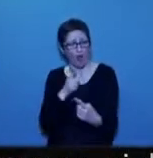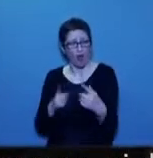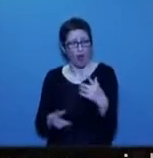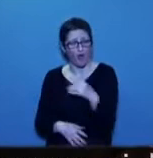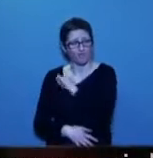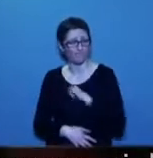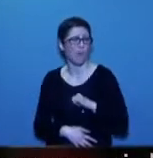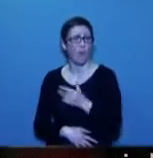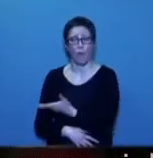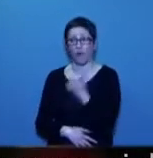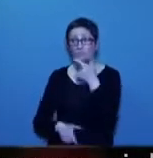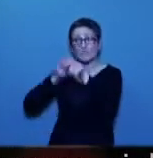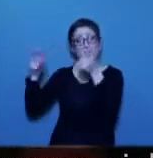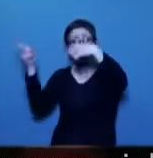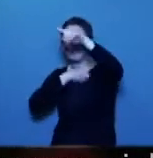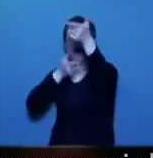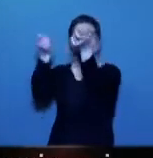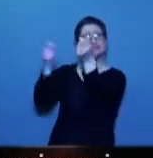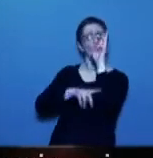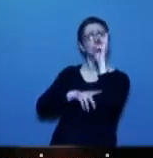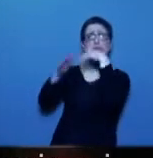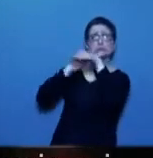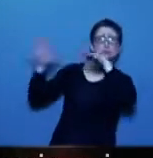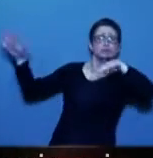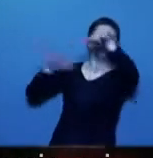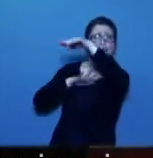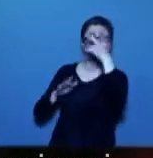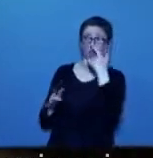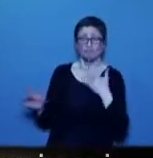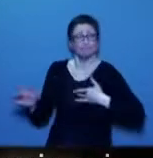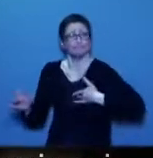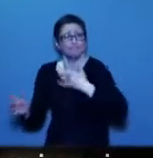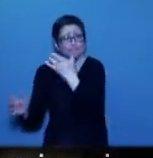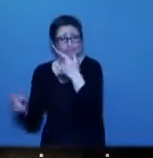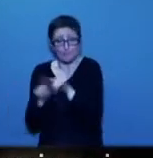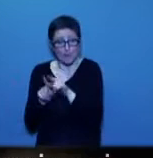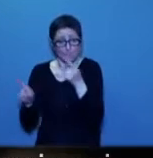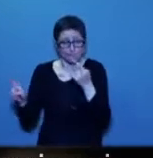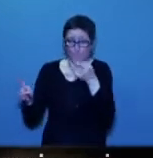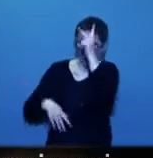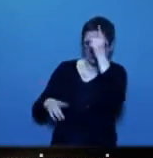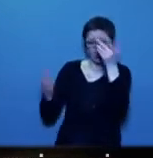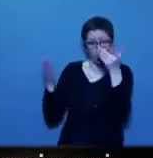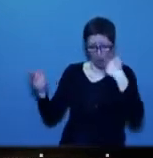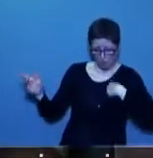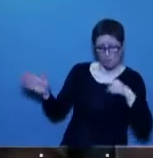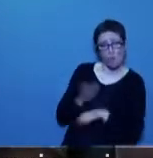Les dirigeants russes ne sont pas plus sentimentaux que moi en matière de relations